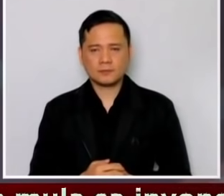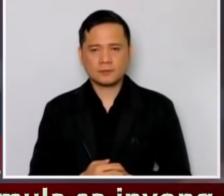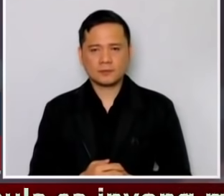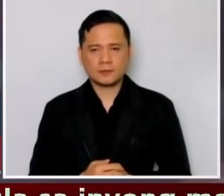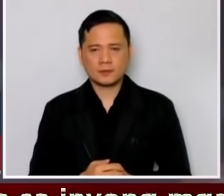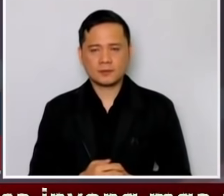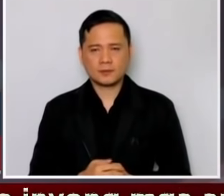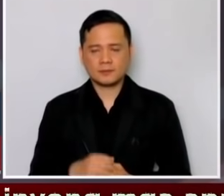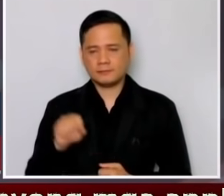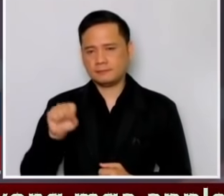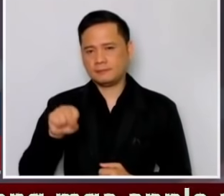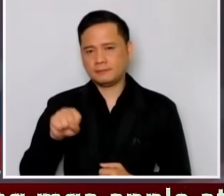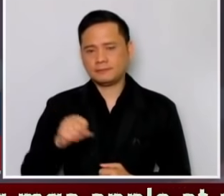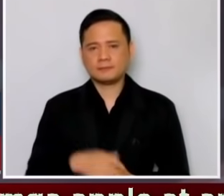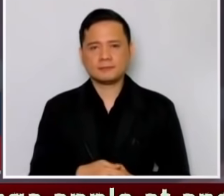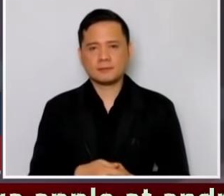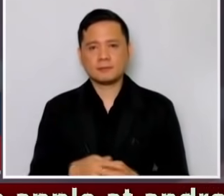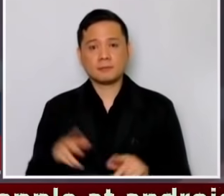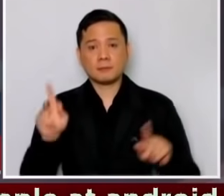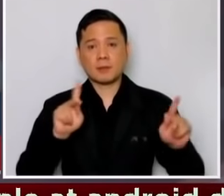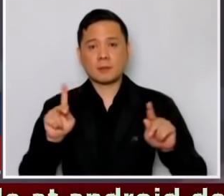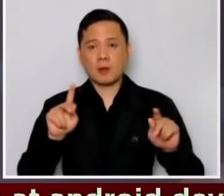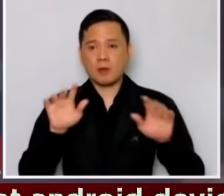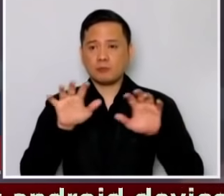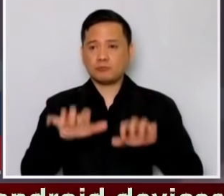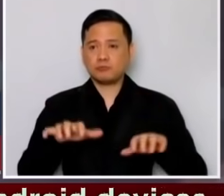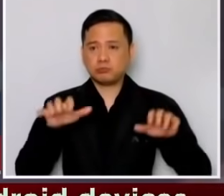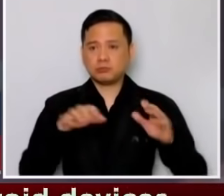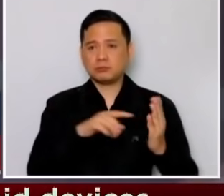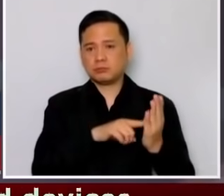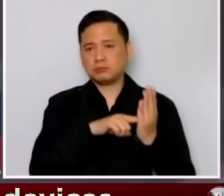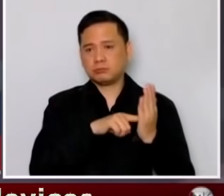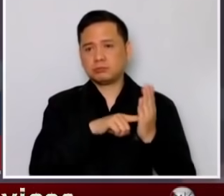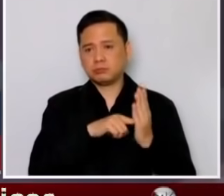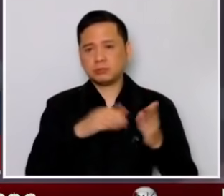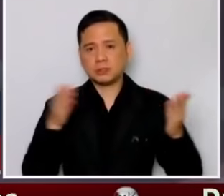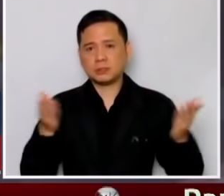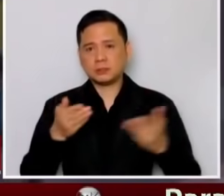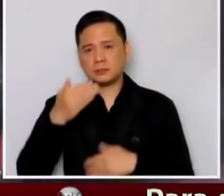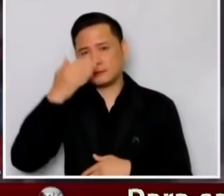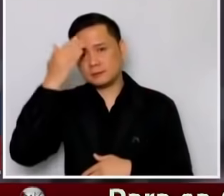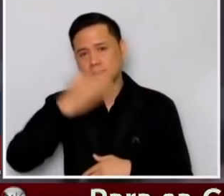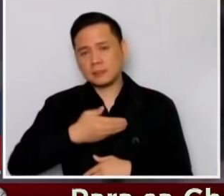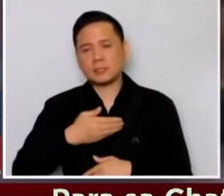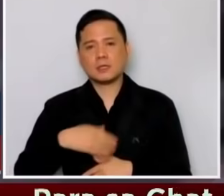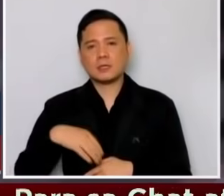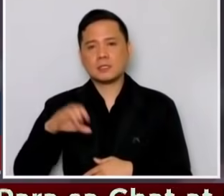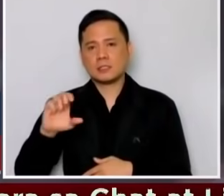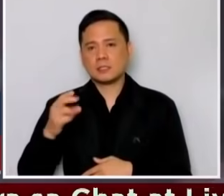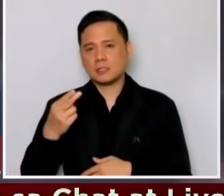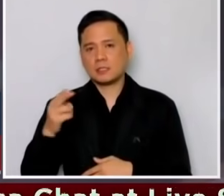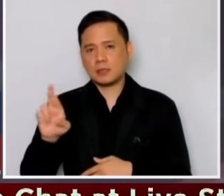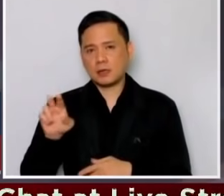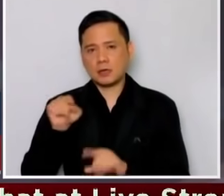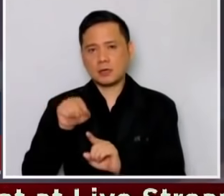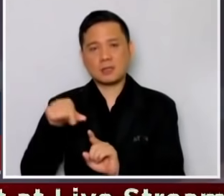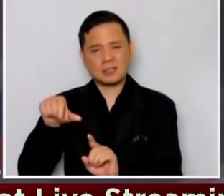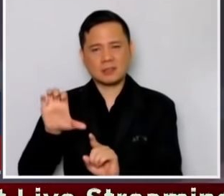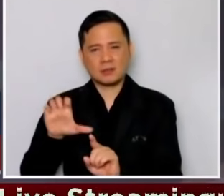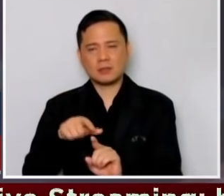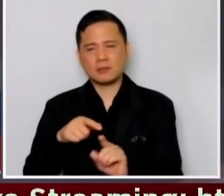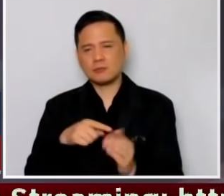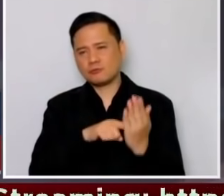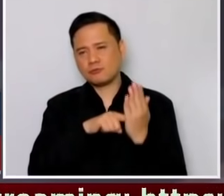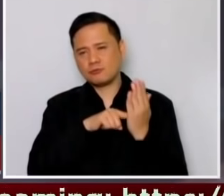Yes, Henry, muling nag-rally ang iba't ibang progresibong grupo dito sa harap ng tanggapan ng Commission on Human Rights o CHR sa Quezon City